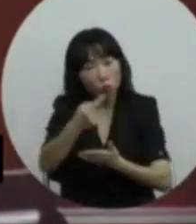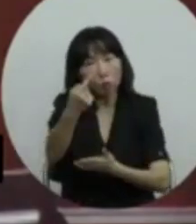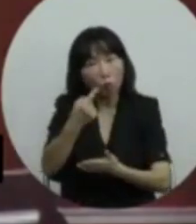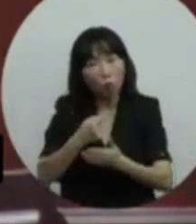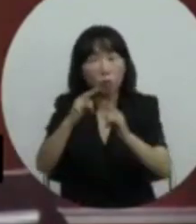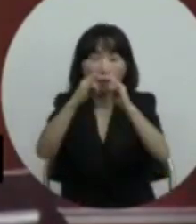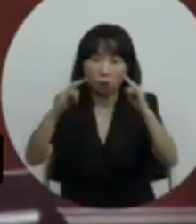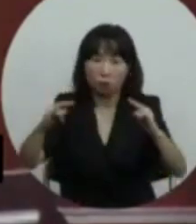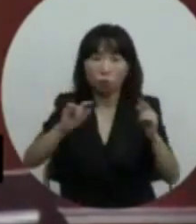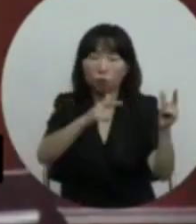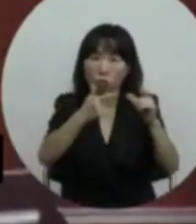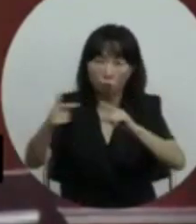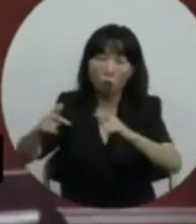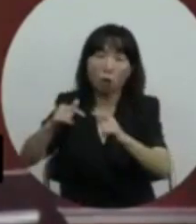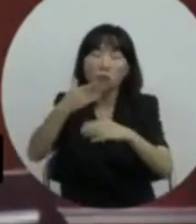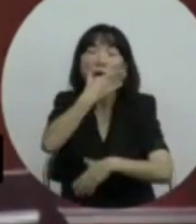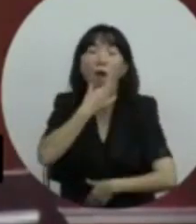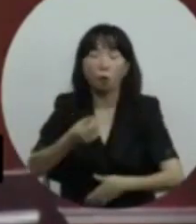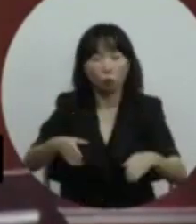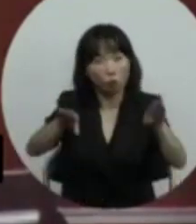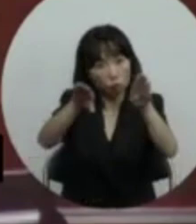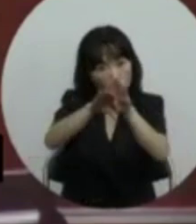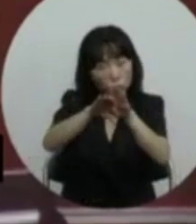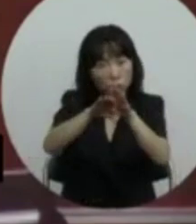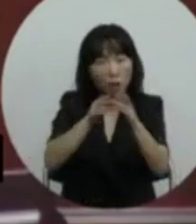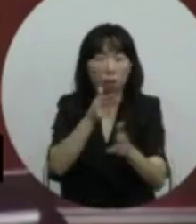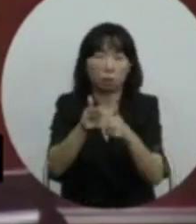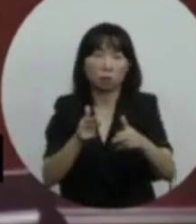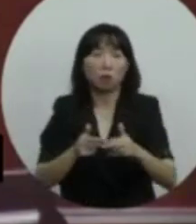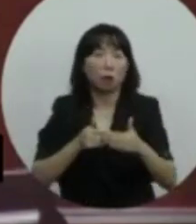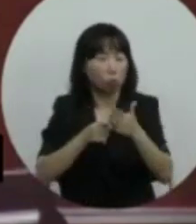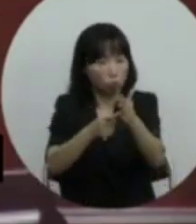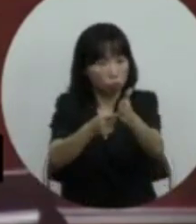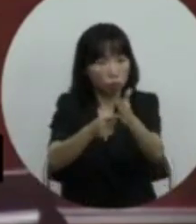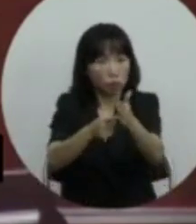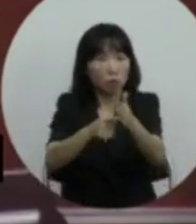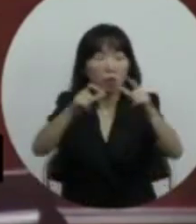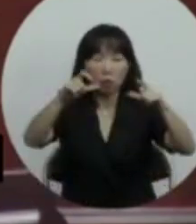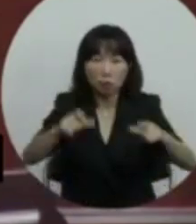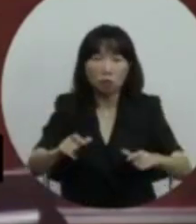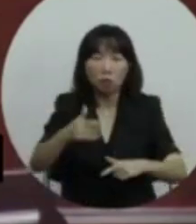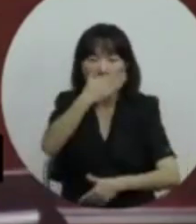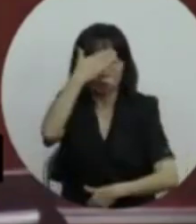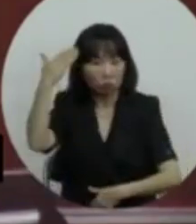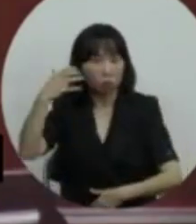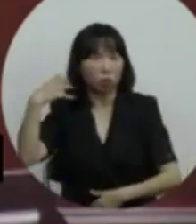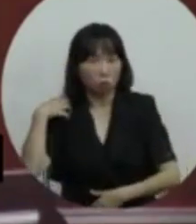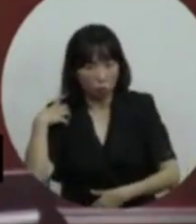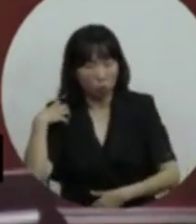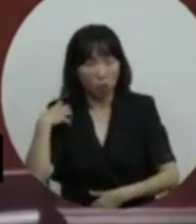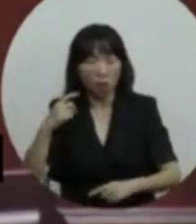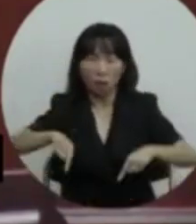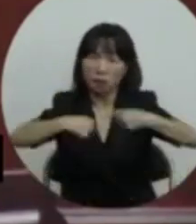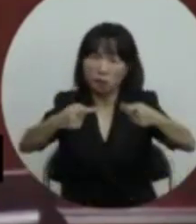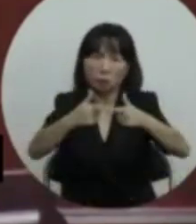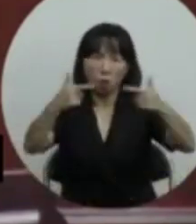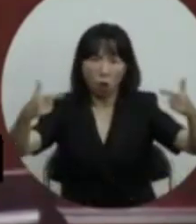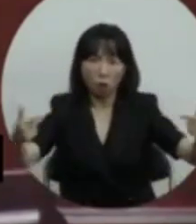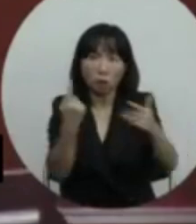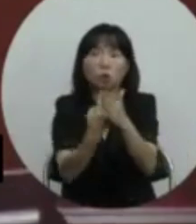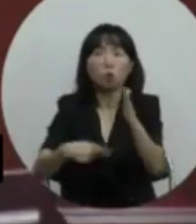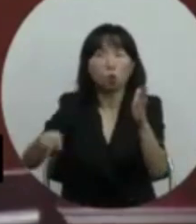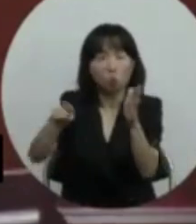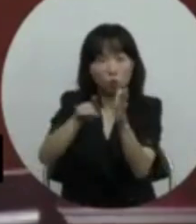캠프, 행복주택 등의 사업 추진, 지역사회 청년 역할과 참여 확대를 위한 청년